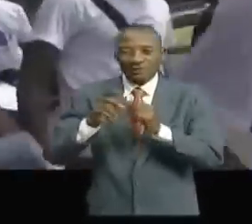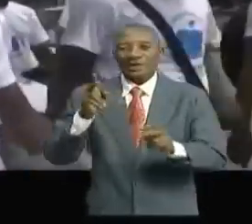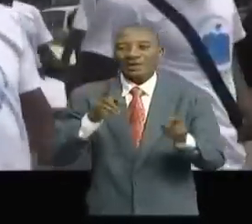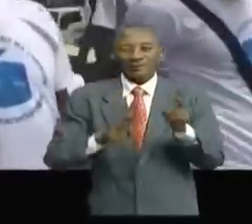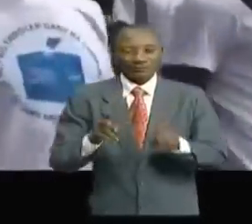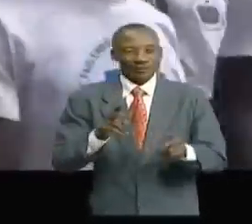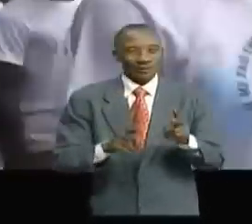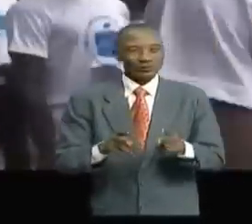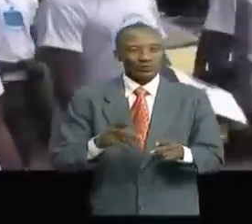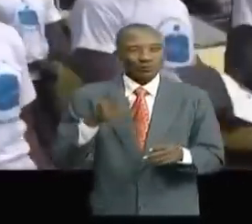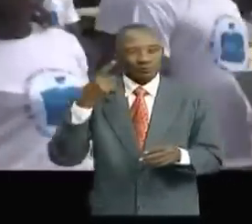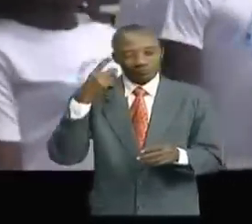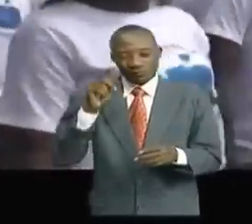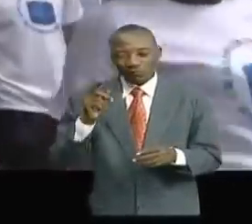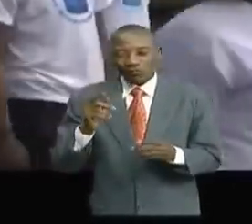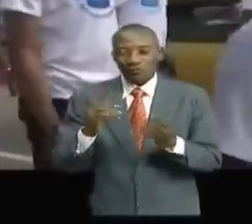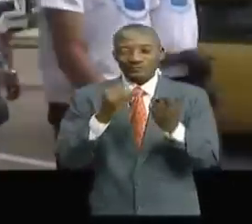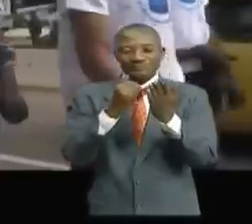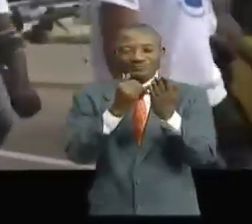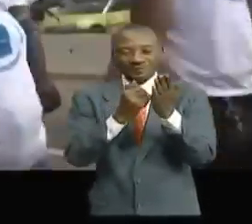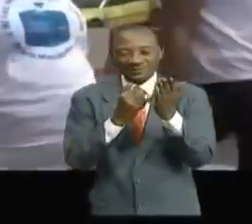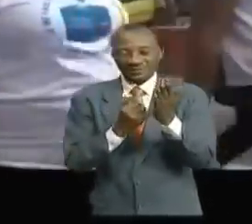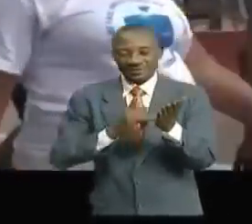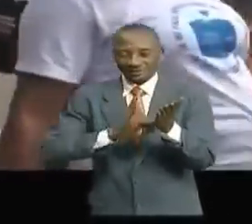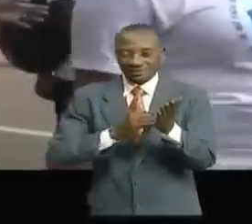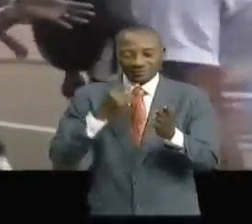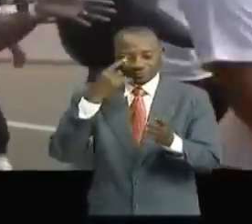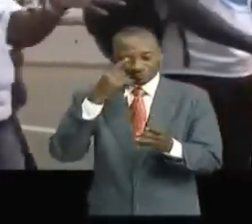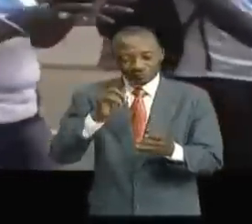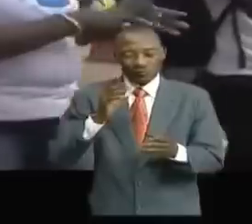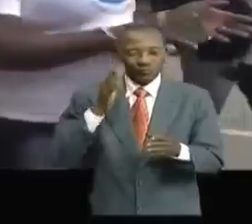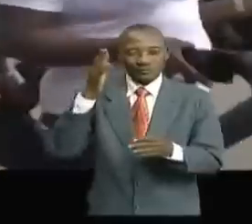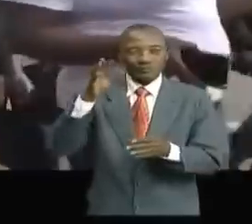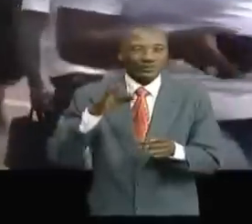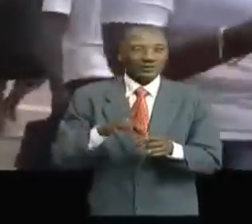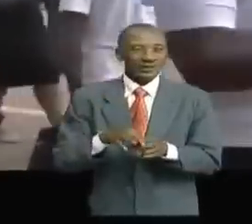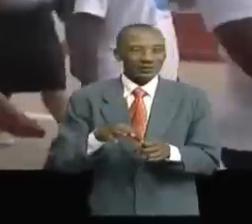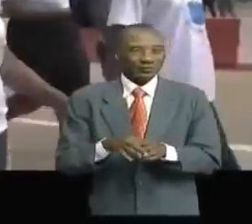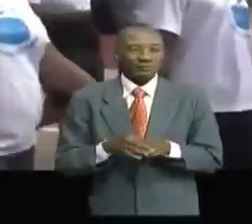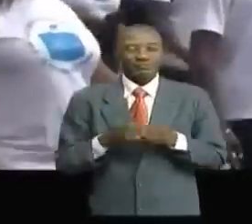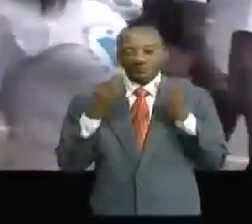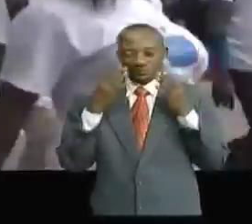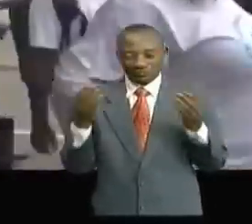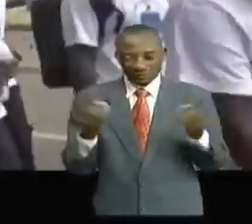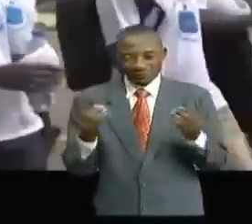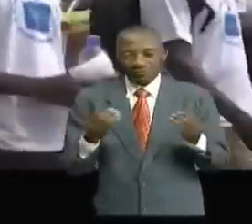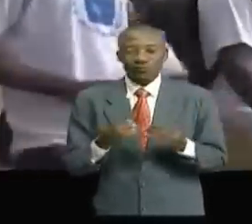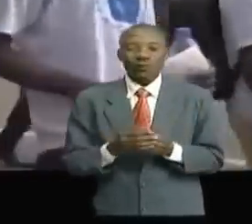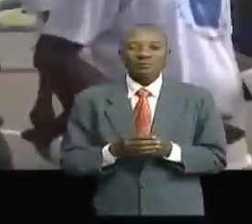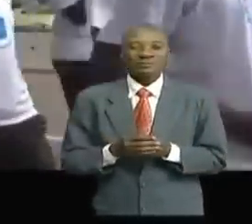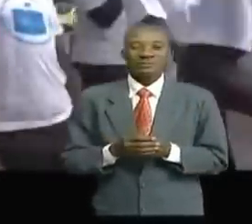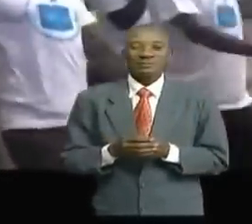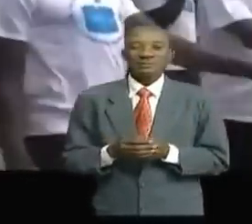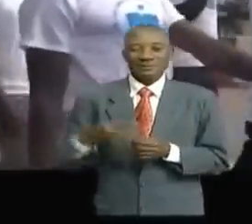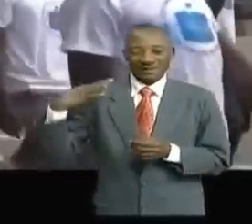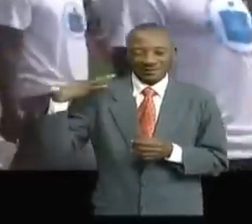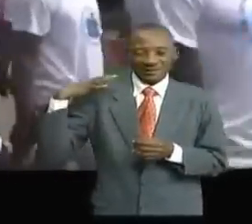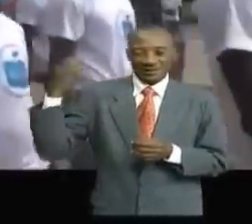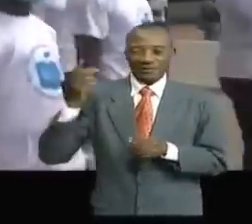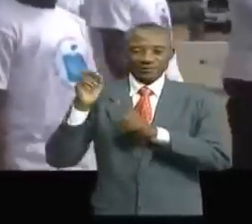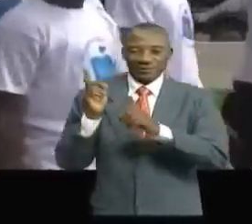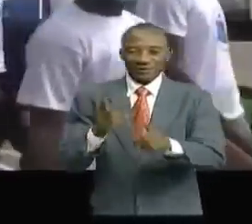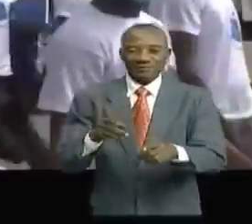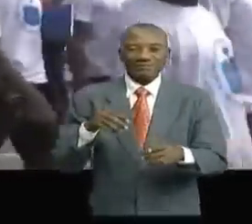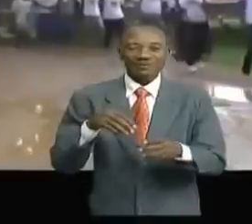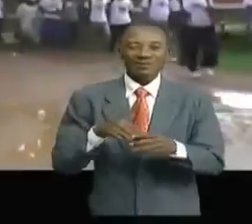la marche des sensibilisations à l'enrôlement afin de vulgariser la participation massive aux cycles électoraux de